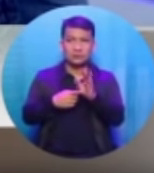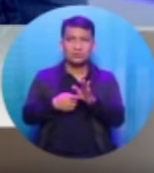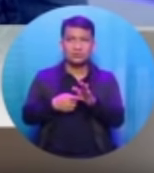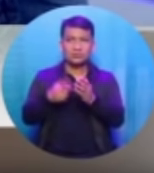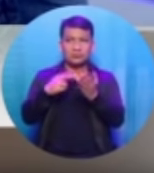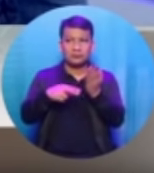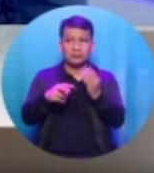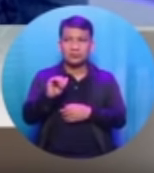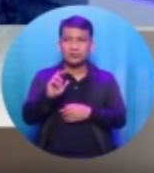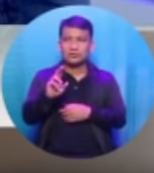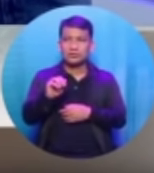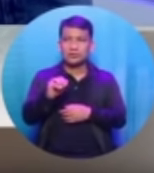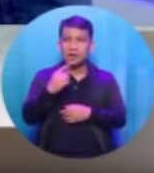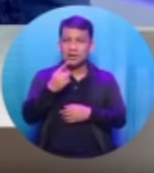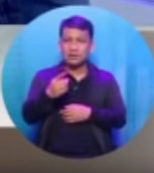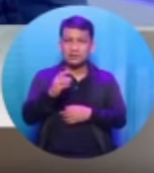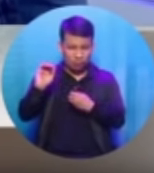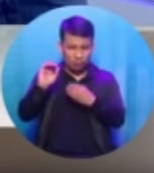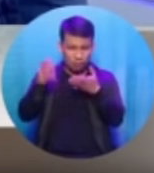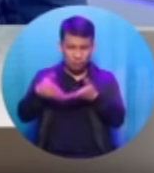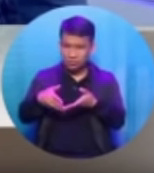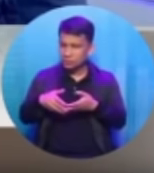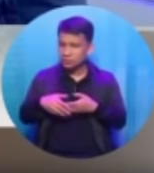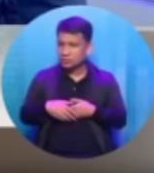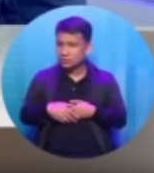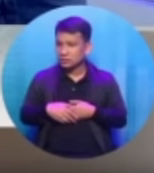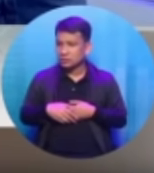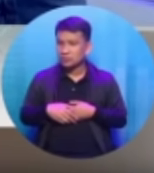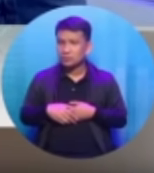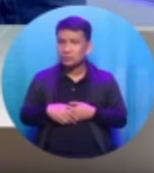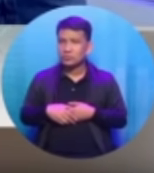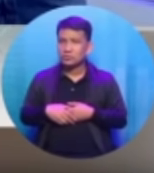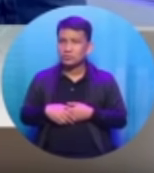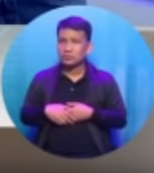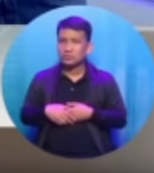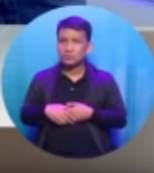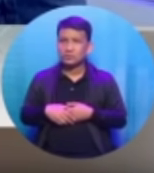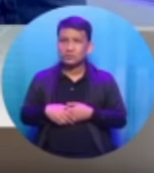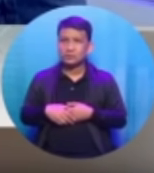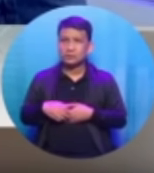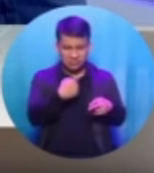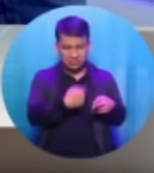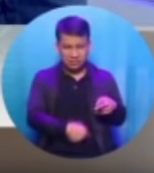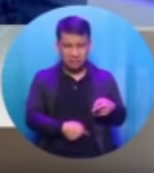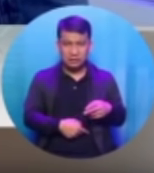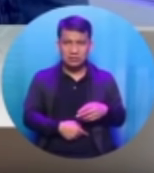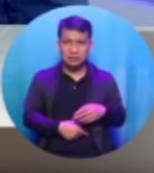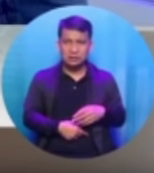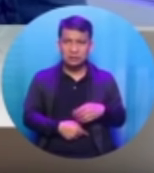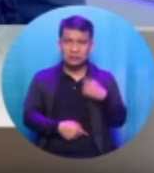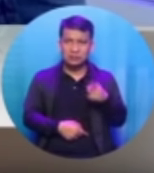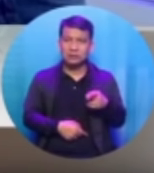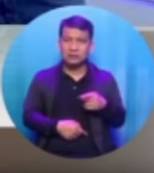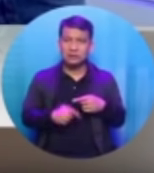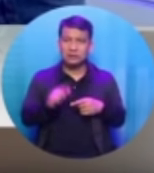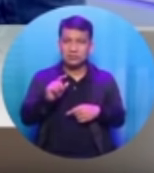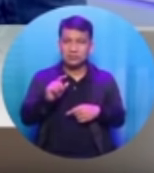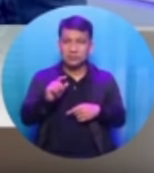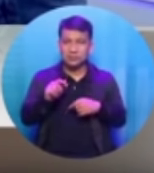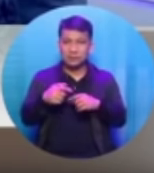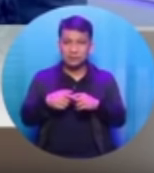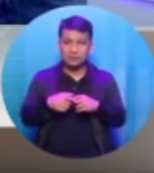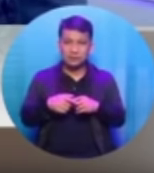electric, and may rhino po. Sino po may-ari nito? Hindi ko po, sir, kilala. Sa mga Chinese po. Imported o local